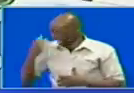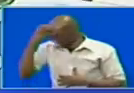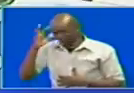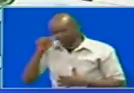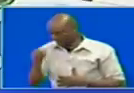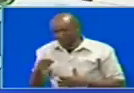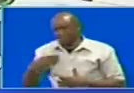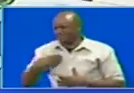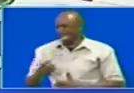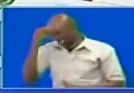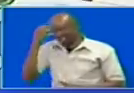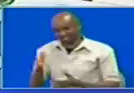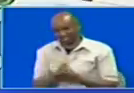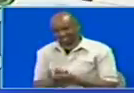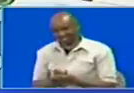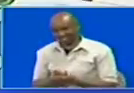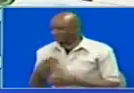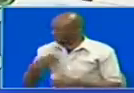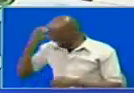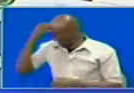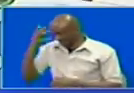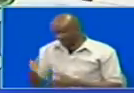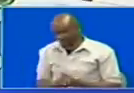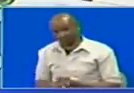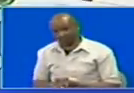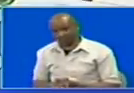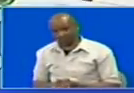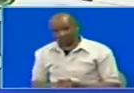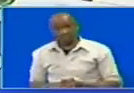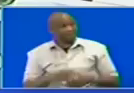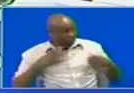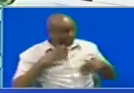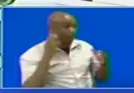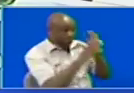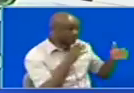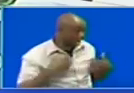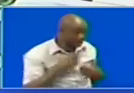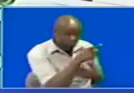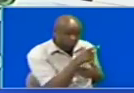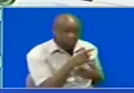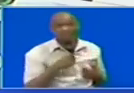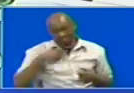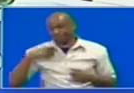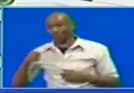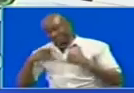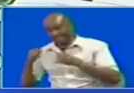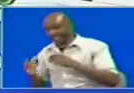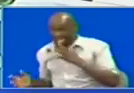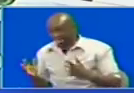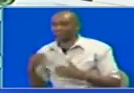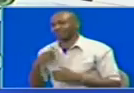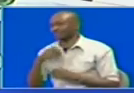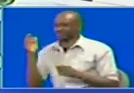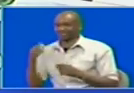kutoka uwanjani ilikuwa ni shida. Walikasirikia? Na walikasirika. Umewahi pigwa na mashabiki? Ah, sijawahi pigwa lakini nishatishiwa kupigwa.